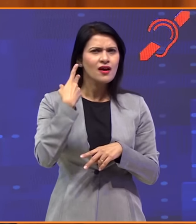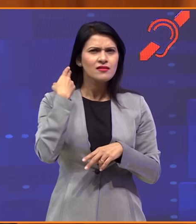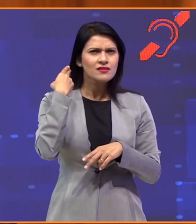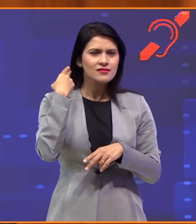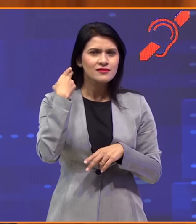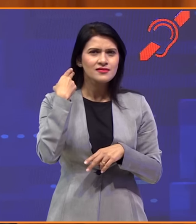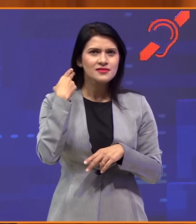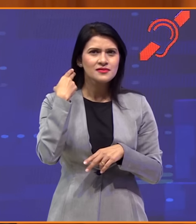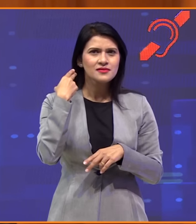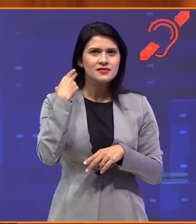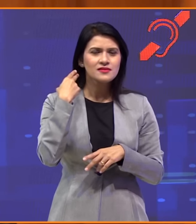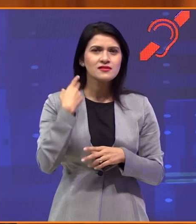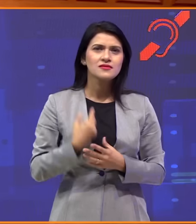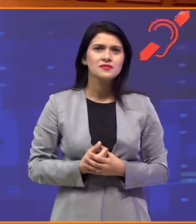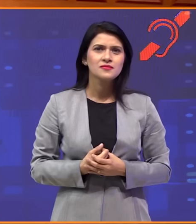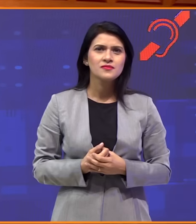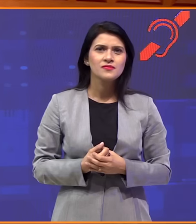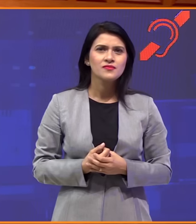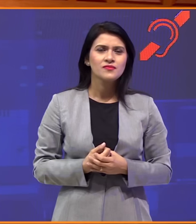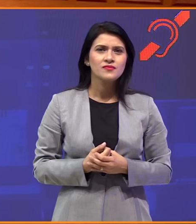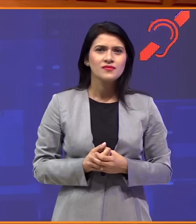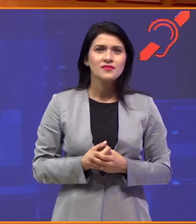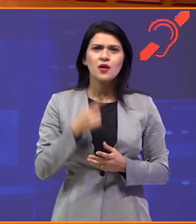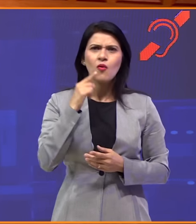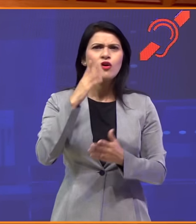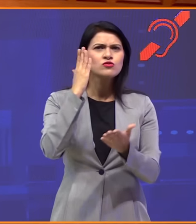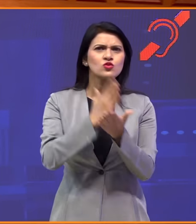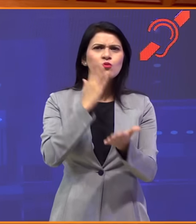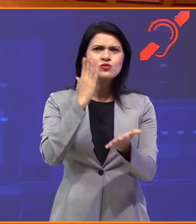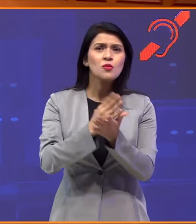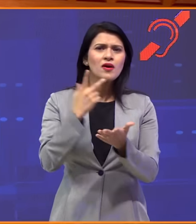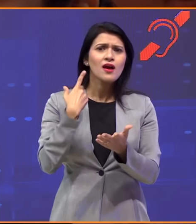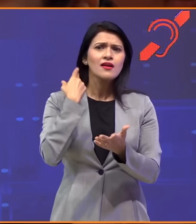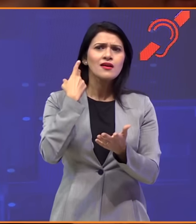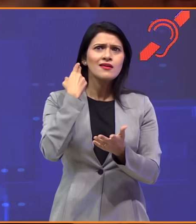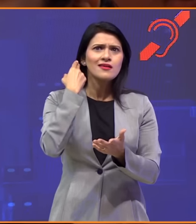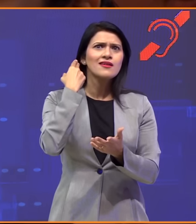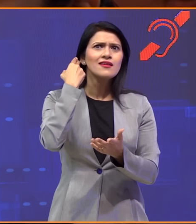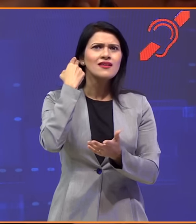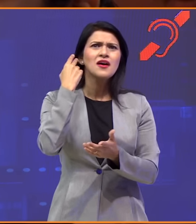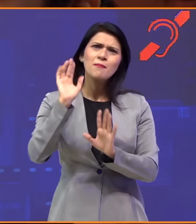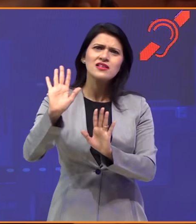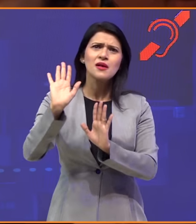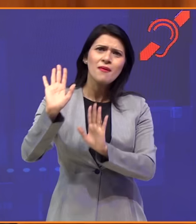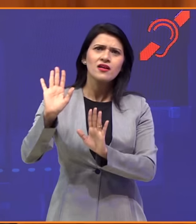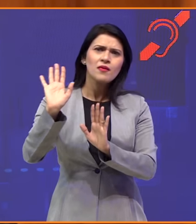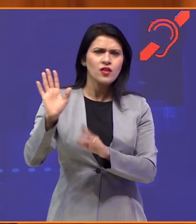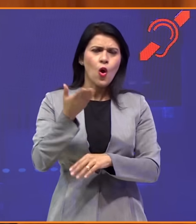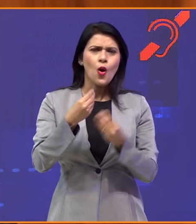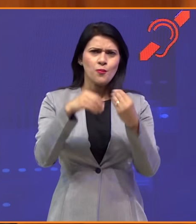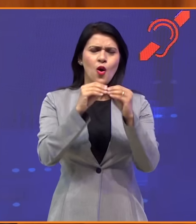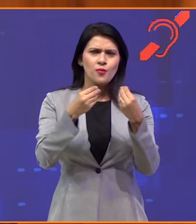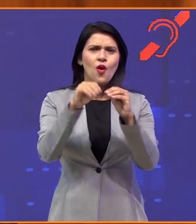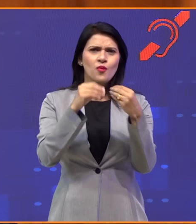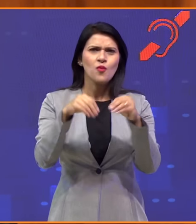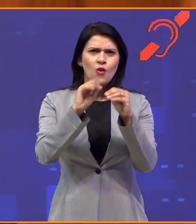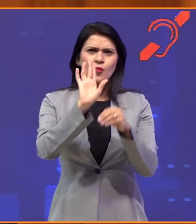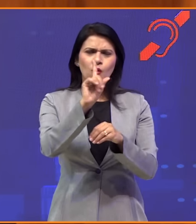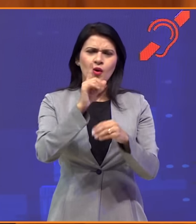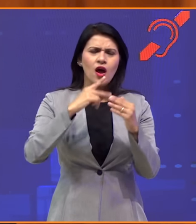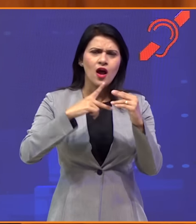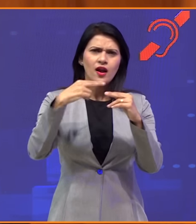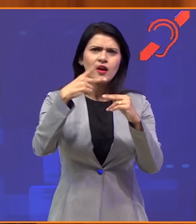किया बाल कटते करते वो बर्बर को रोके ही नहीं मैंने कहा अब भाई हो गए हो गया कहता नहीं नहीं अभी अभी नहीं अभी नहीं जाने